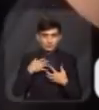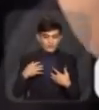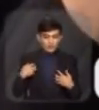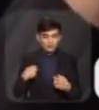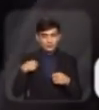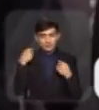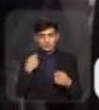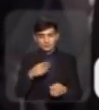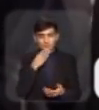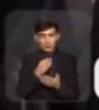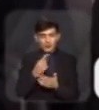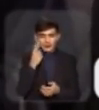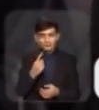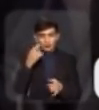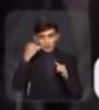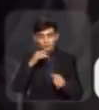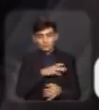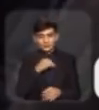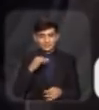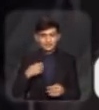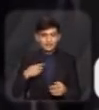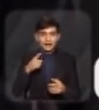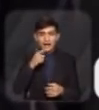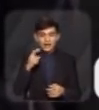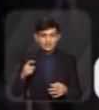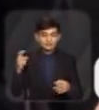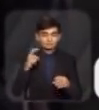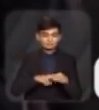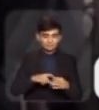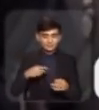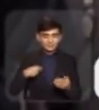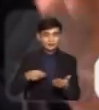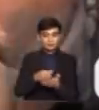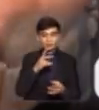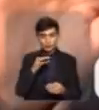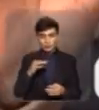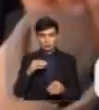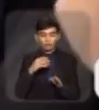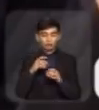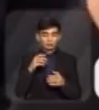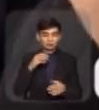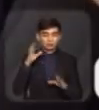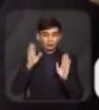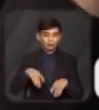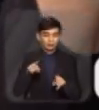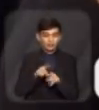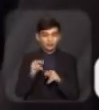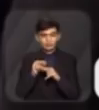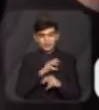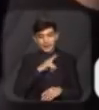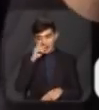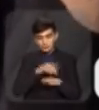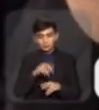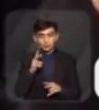Я продала единственную корову и заплатила за подключение газа, но трубы ставили как попало, криво. Кто назначил нам этого акима?